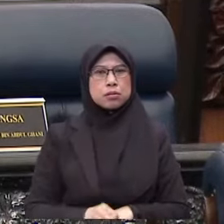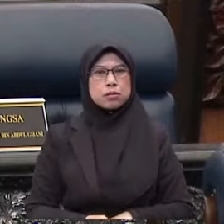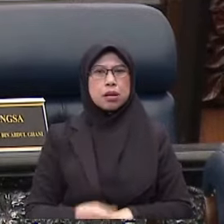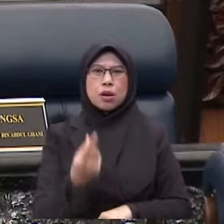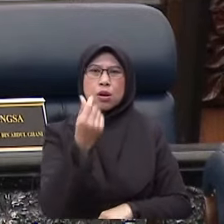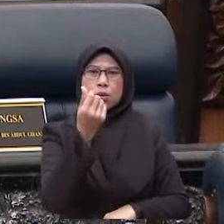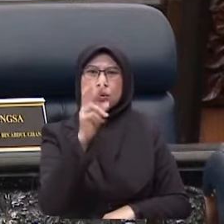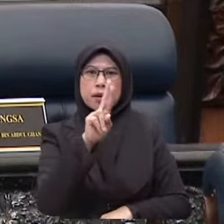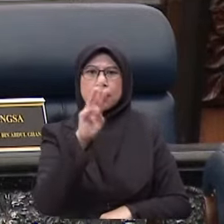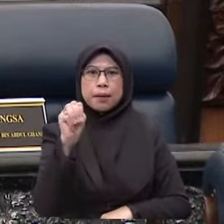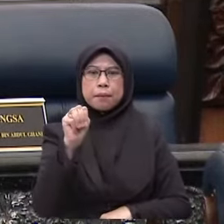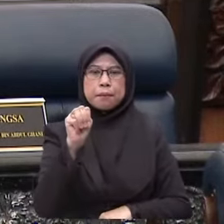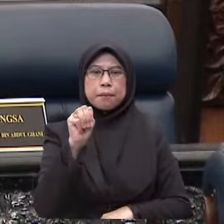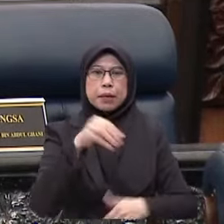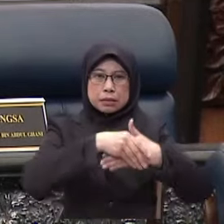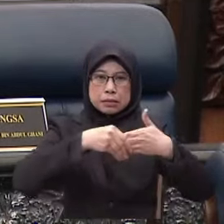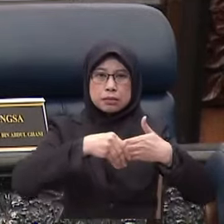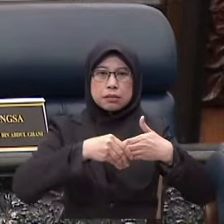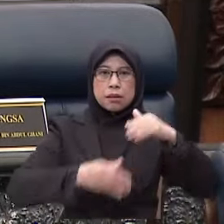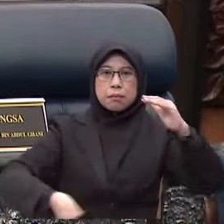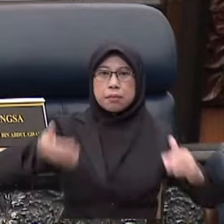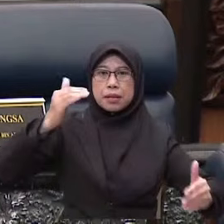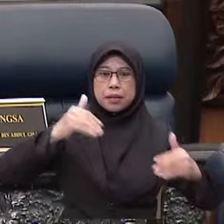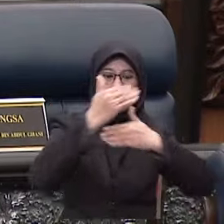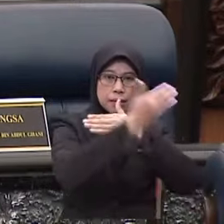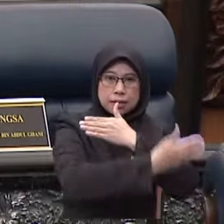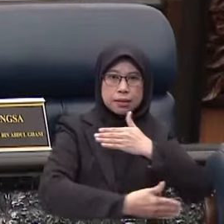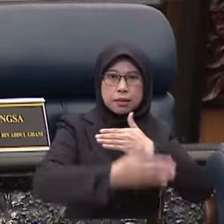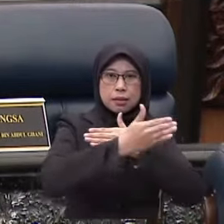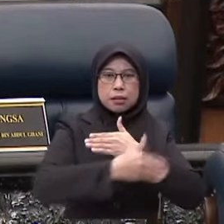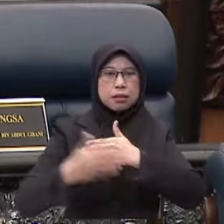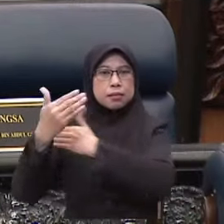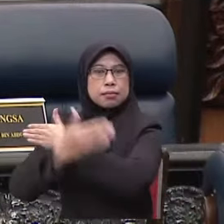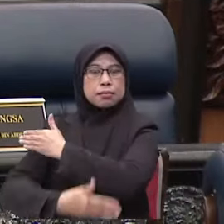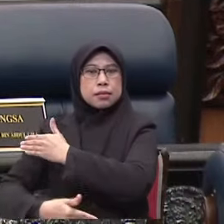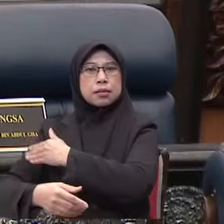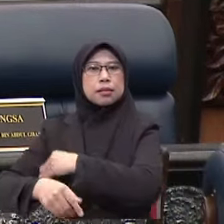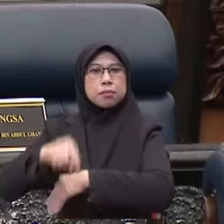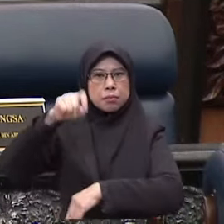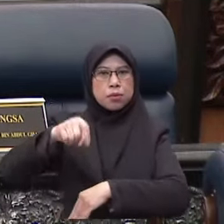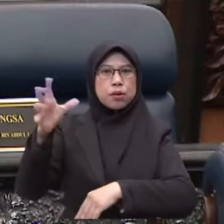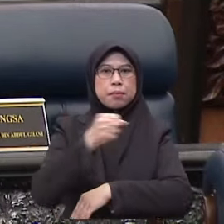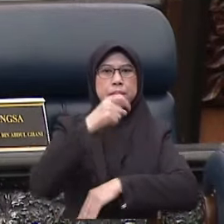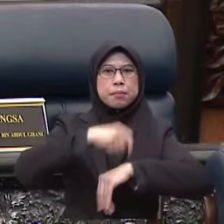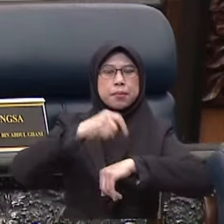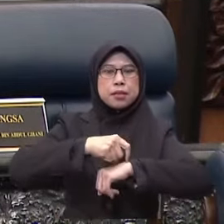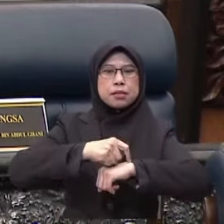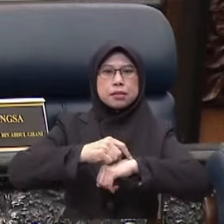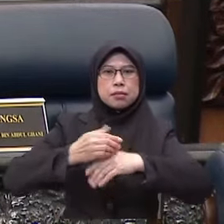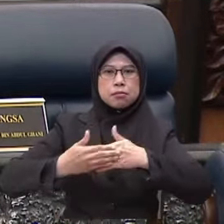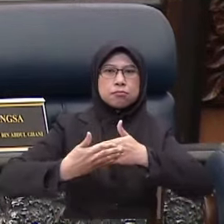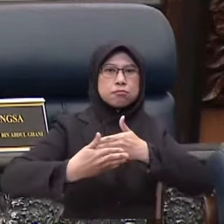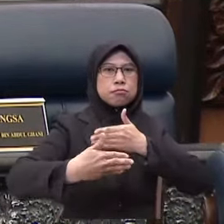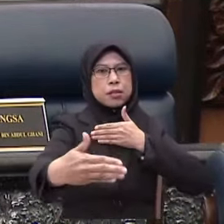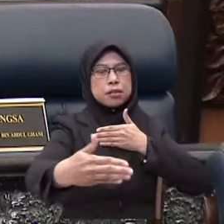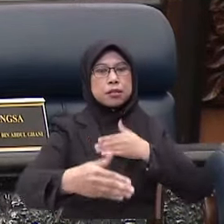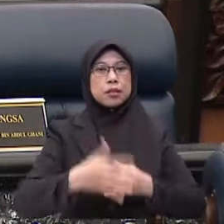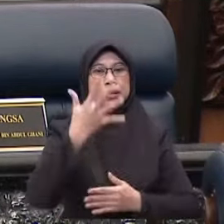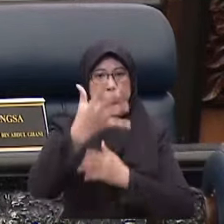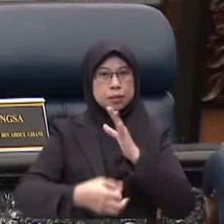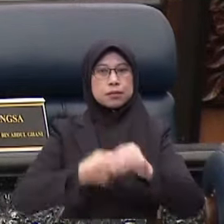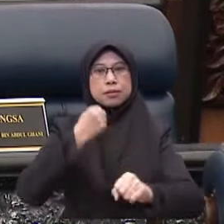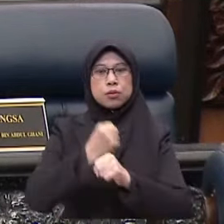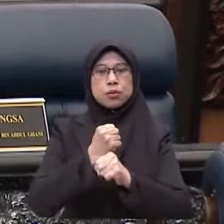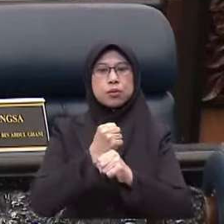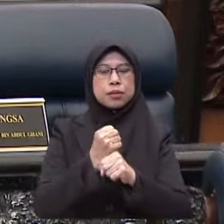ini kalau kita nak banding di antara negara dengan negara kita kena ambil jangka masa yang agak panjang sikit dalam masa 5 tahun